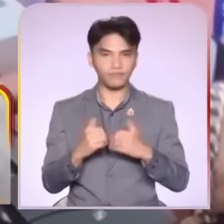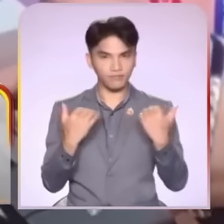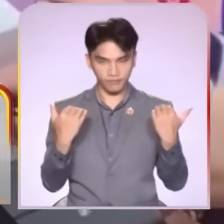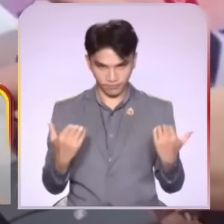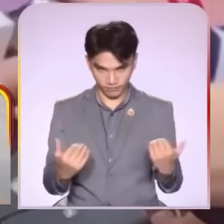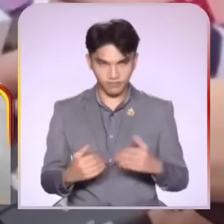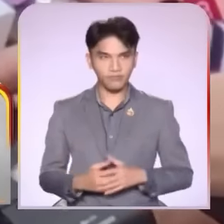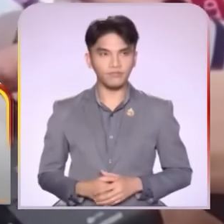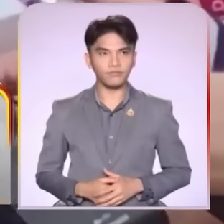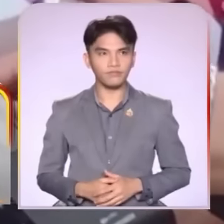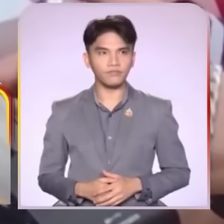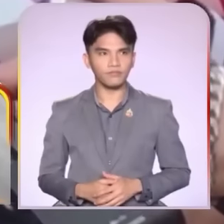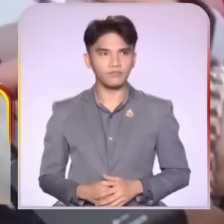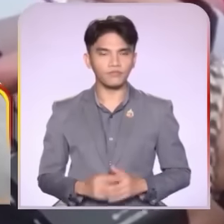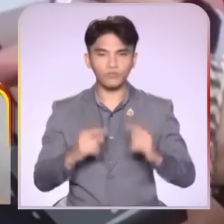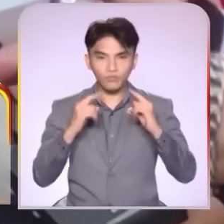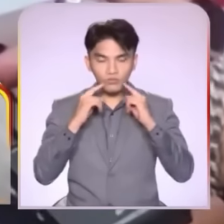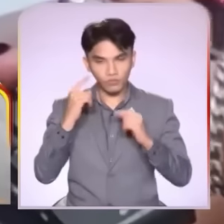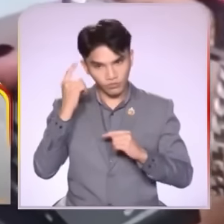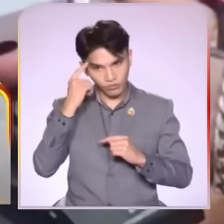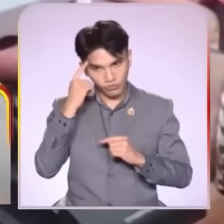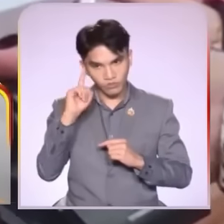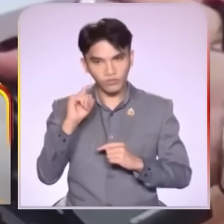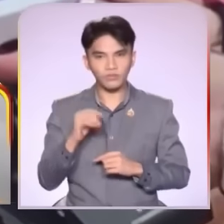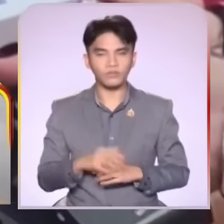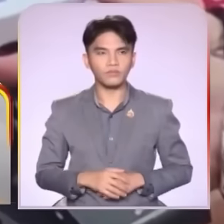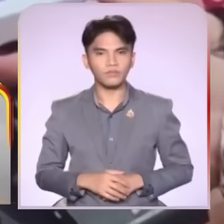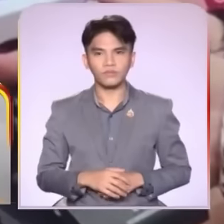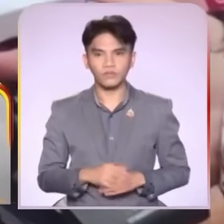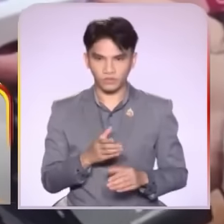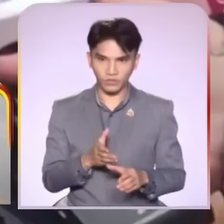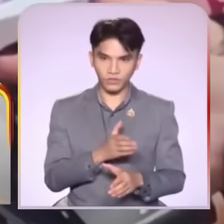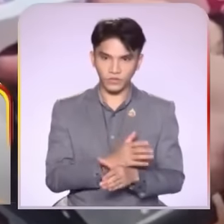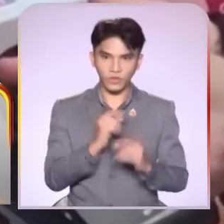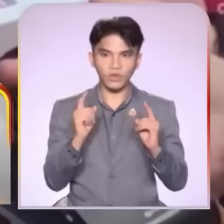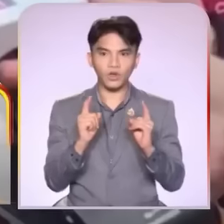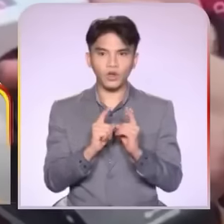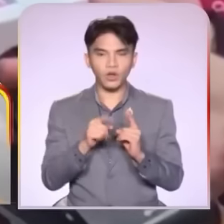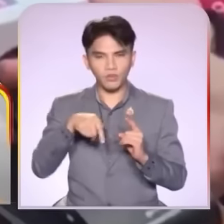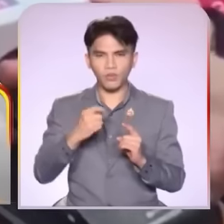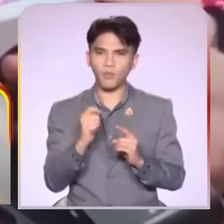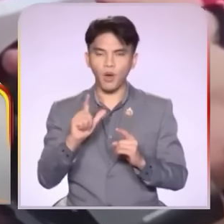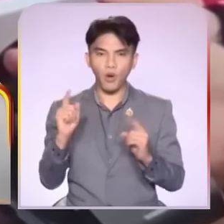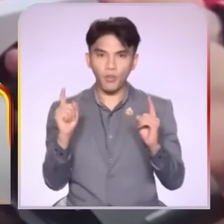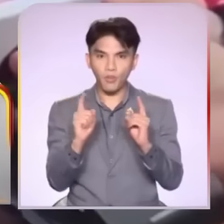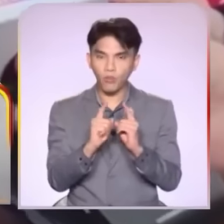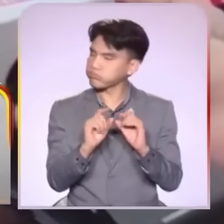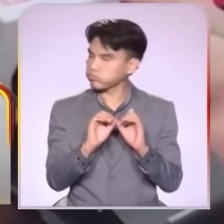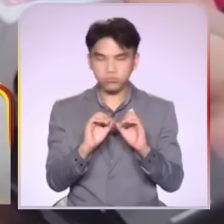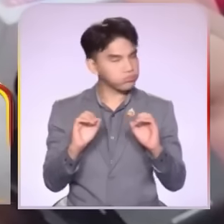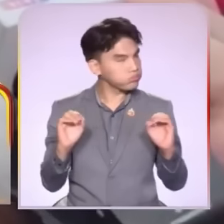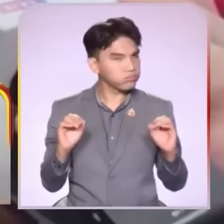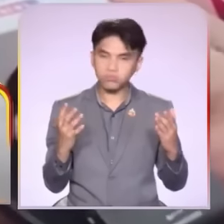างนั้น นี่คุณจอยโปรยมาอย่างนี้คุณปุ้มรู้ไหมว่าคุณพี่คนนี้พี่ดาเนี่ยเคยเจอบอสพอมั้ย เขาบอกว่าตัวของบอสพอเขาไม่เคยเ